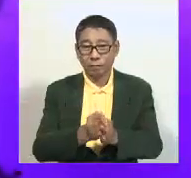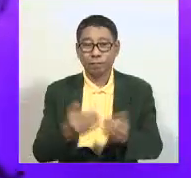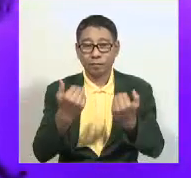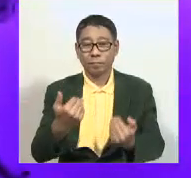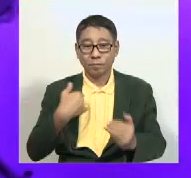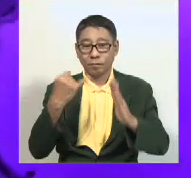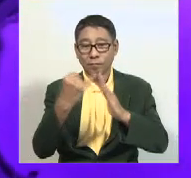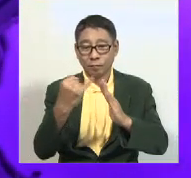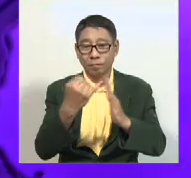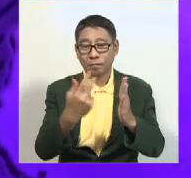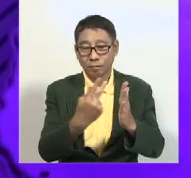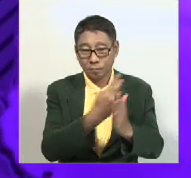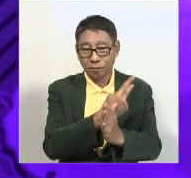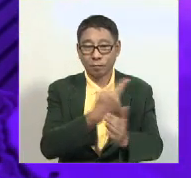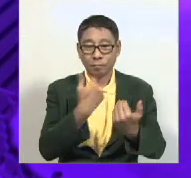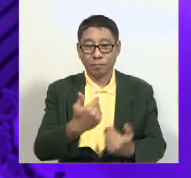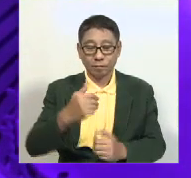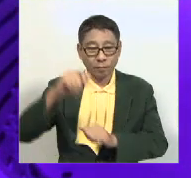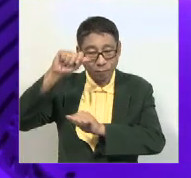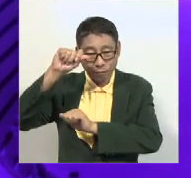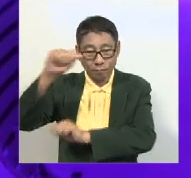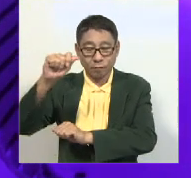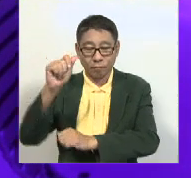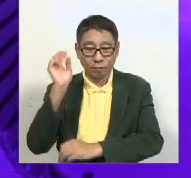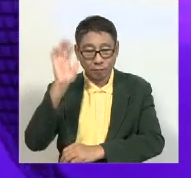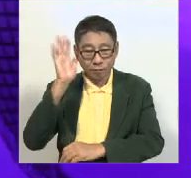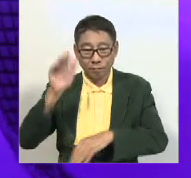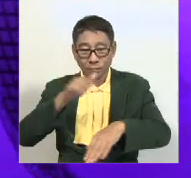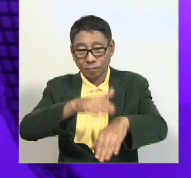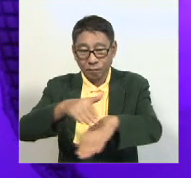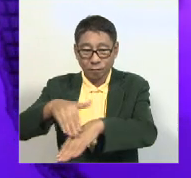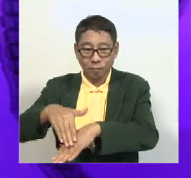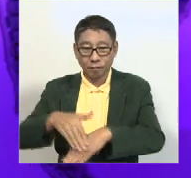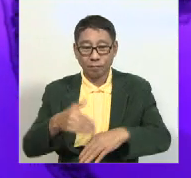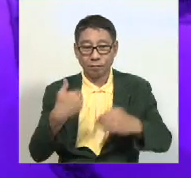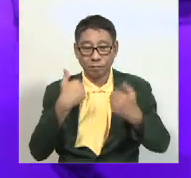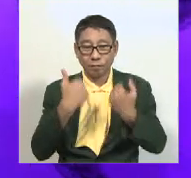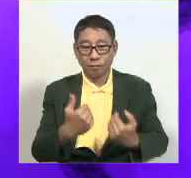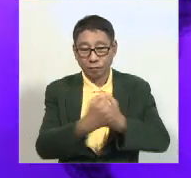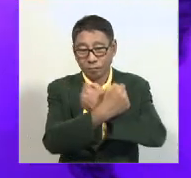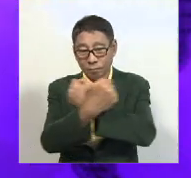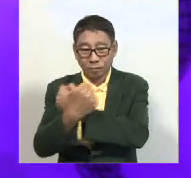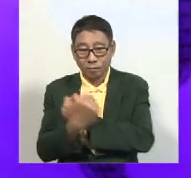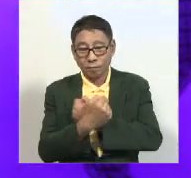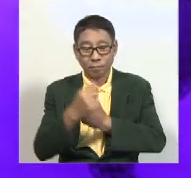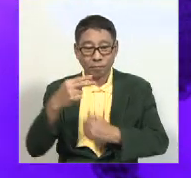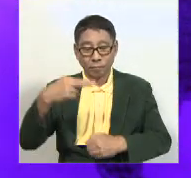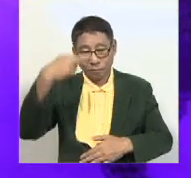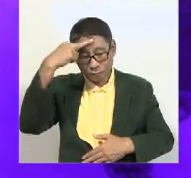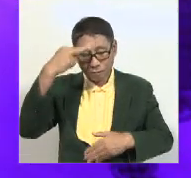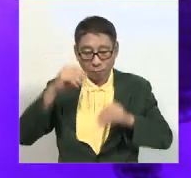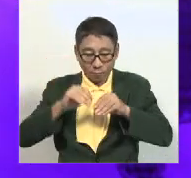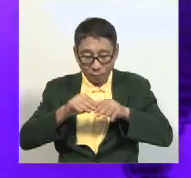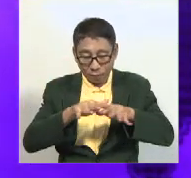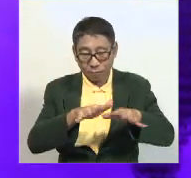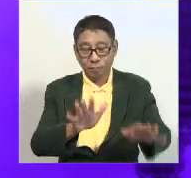ไปที่จังหวัดกาญจนบุรีกันนะคะที่นั่นตอนนี้เขามีการออกประกาศเป็นการป้องกันการแพร่ระบาดของ